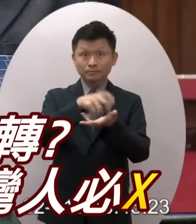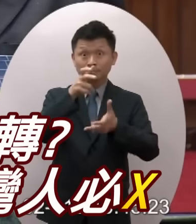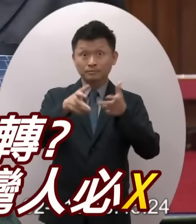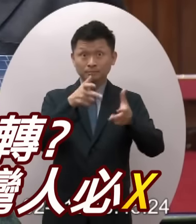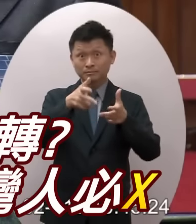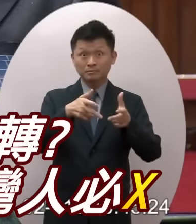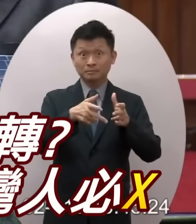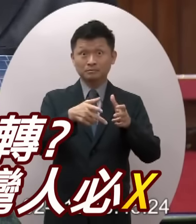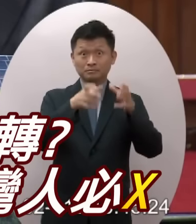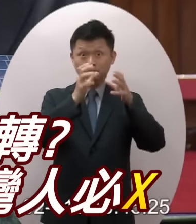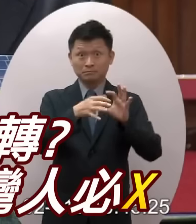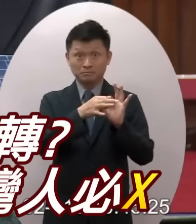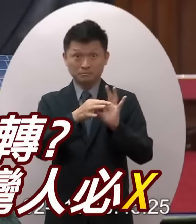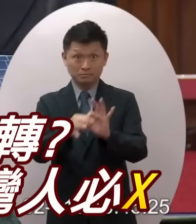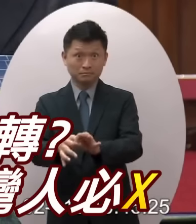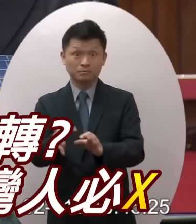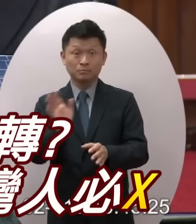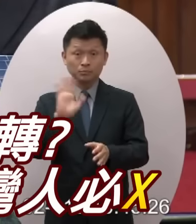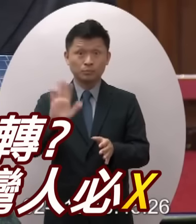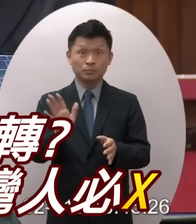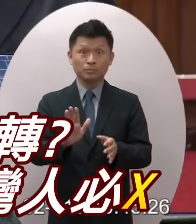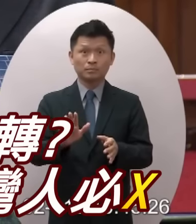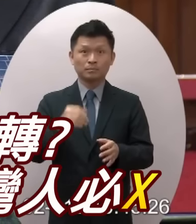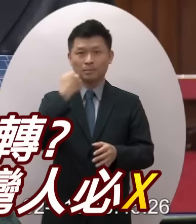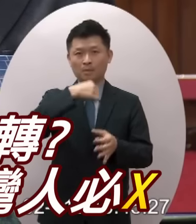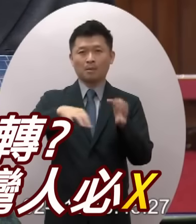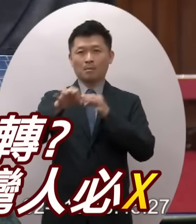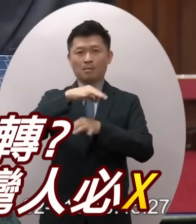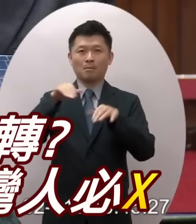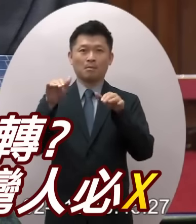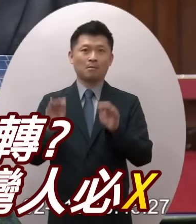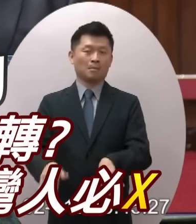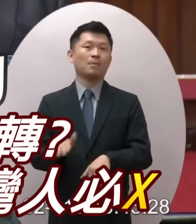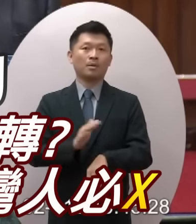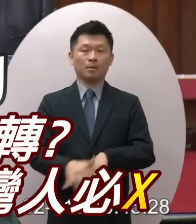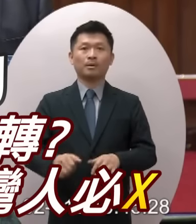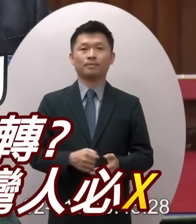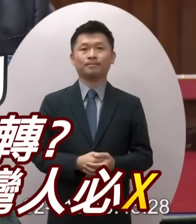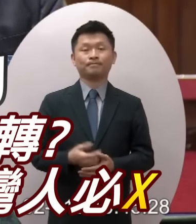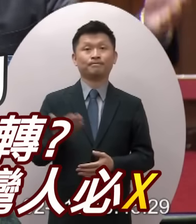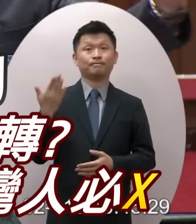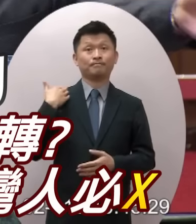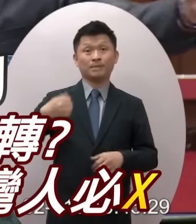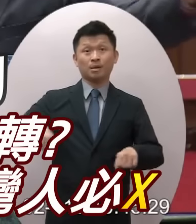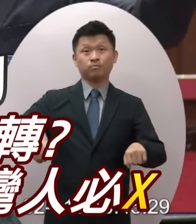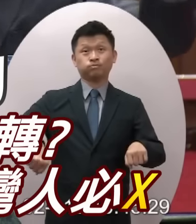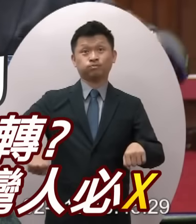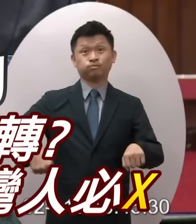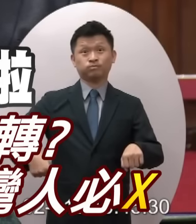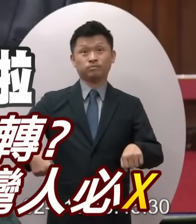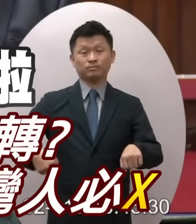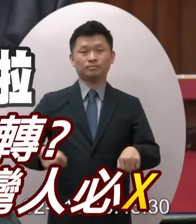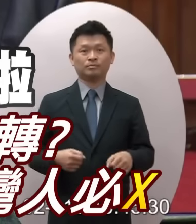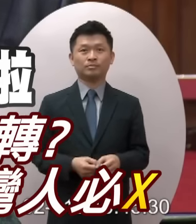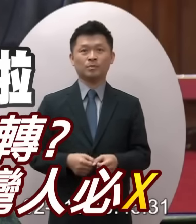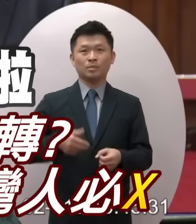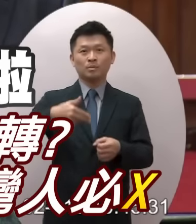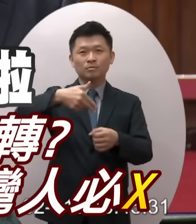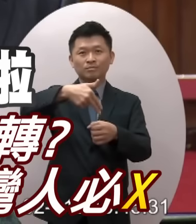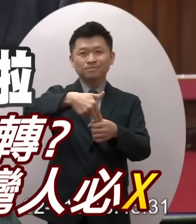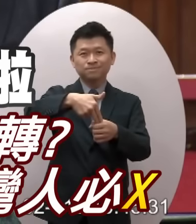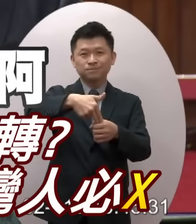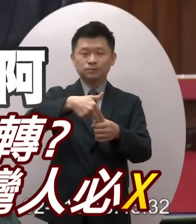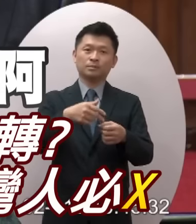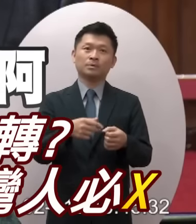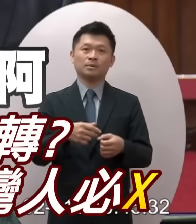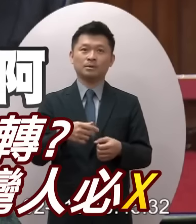嘛。讲较歹听，要发展啥？我讲啊，较早咱徛多摆是。吃李航亭的，你看我差不多变迄个